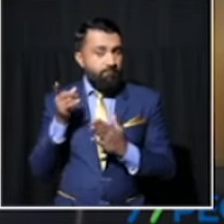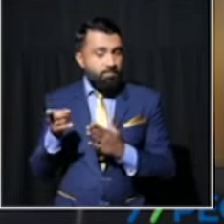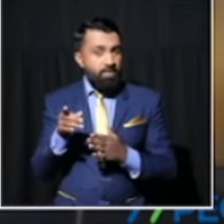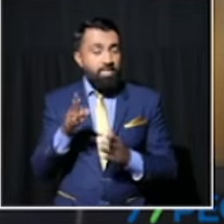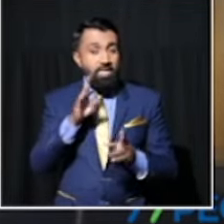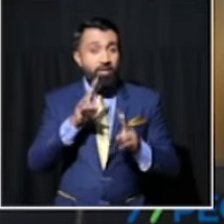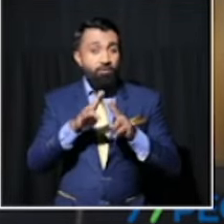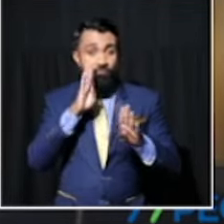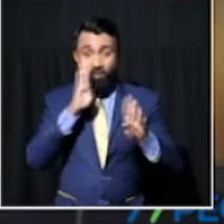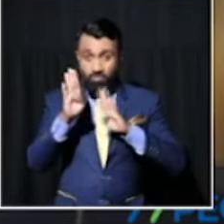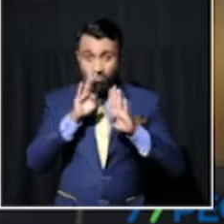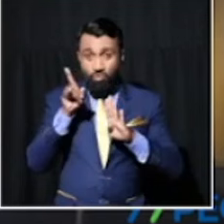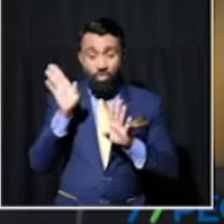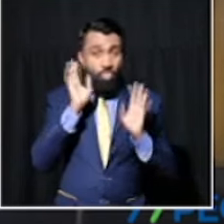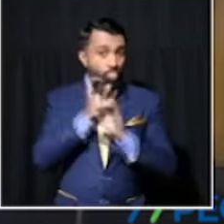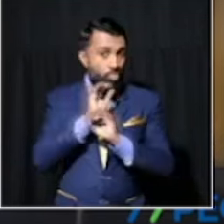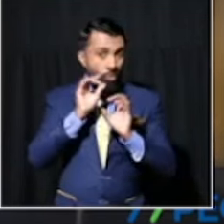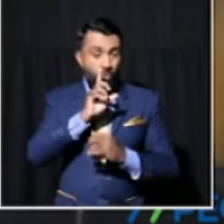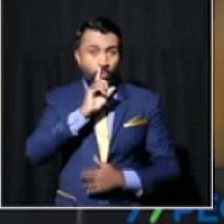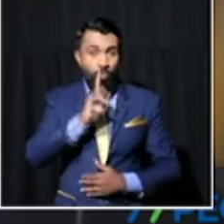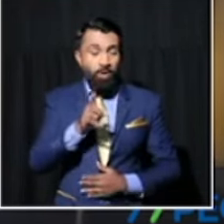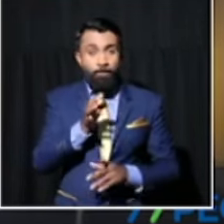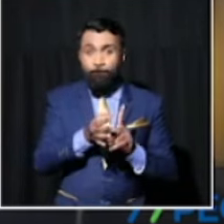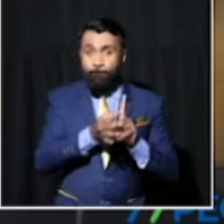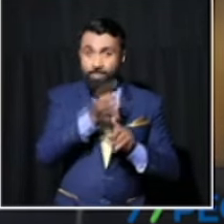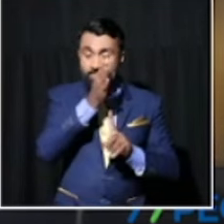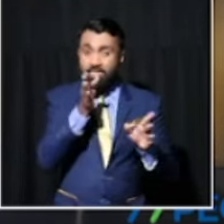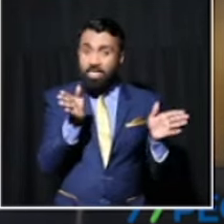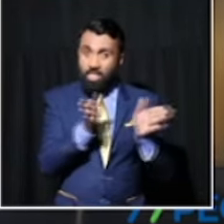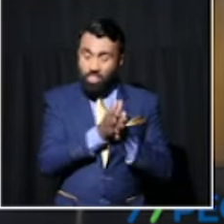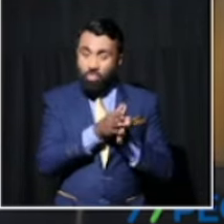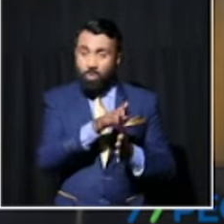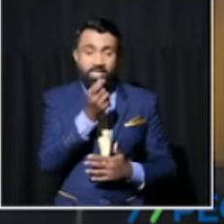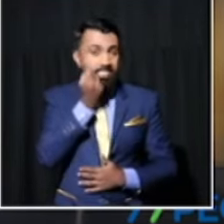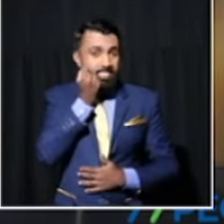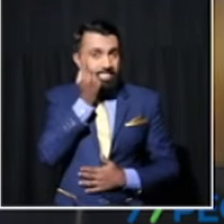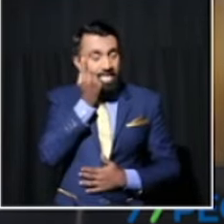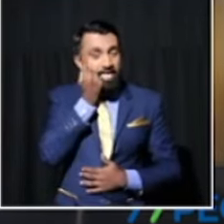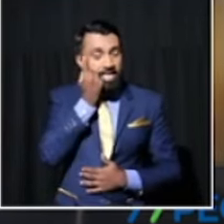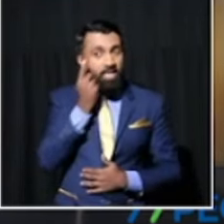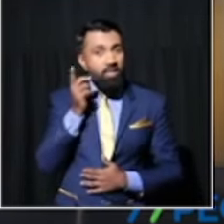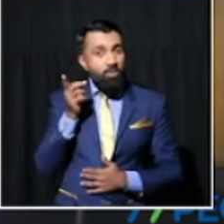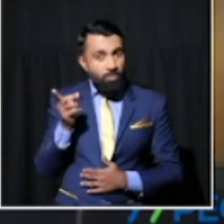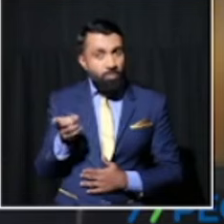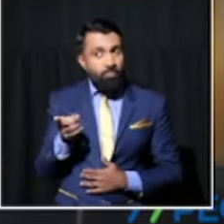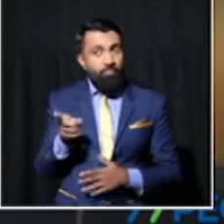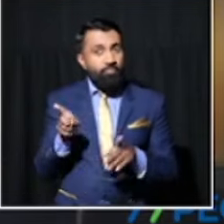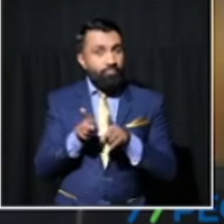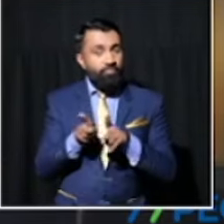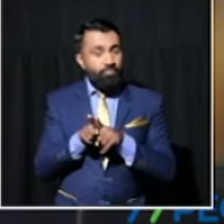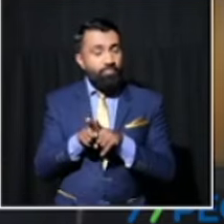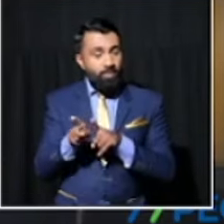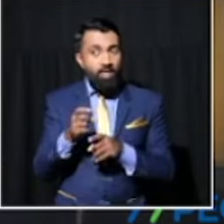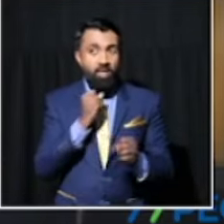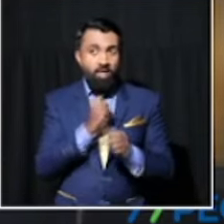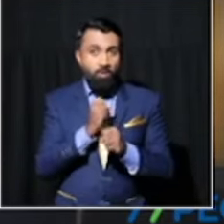තුල ඇති වෙන තොරතුරු එයින්ද ජනාධිපතිතුමත් එක්ක එකතු වෙයි කියන සැකය තුල එතුමාට මේ ආකාරයට ආණ්ඩුව